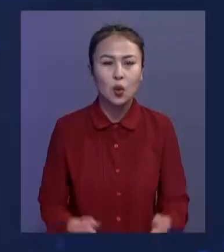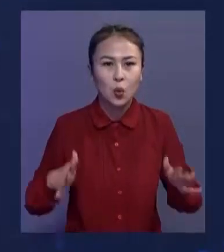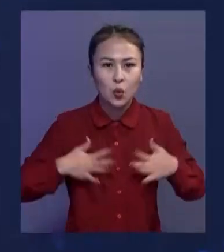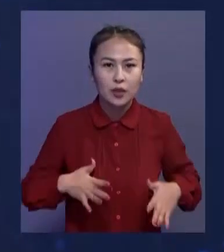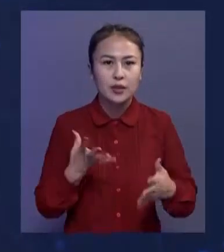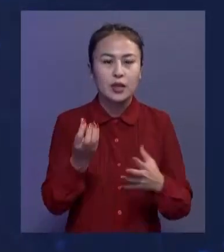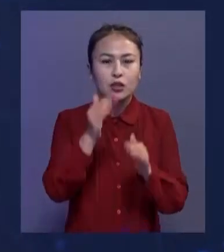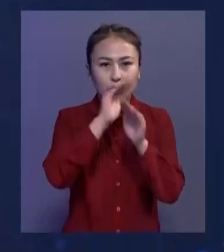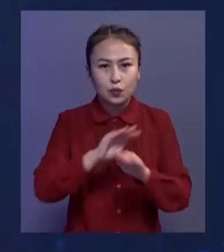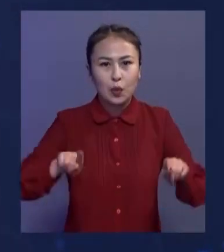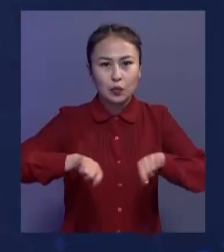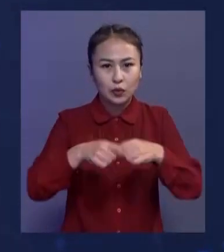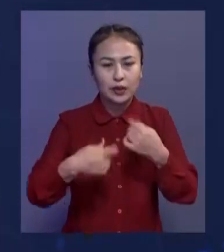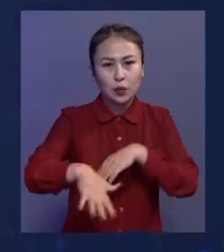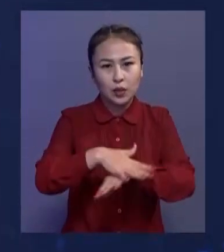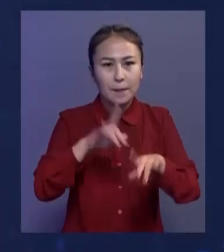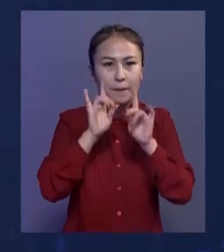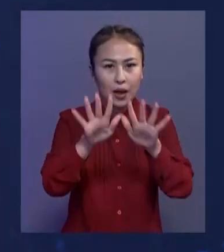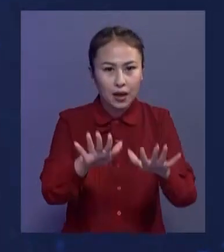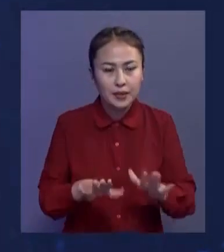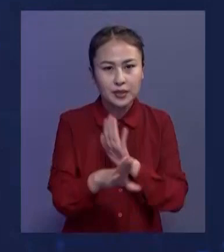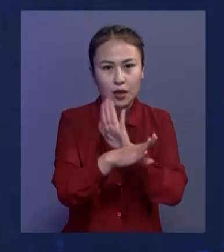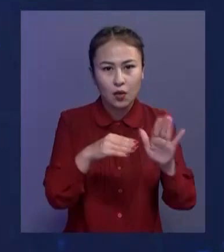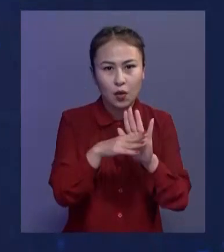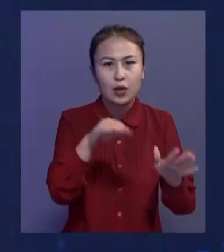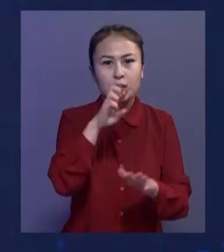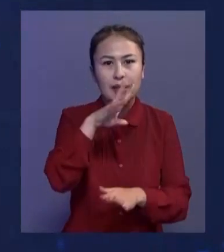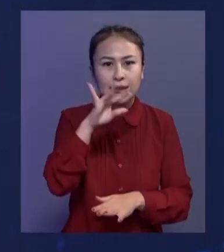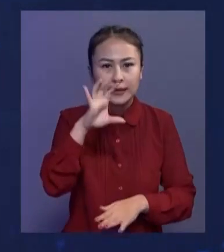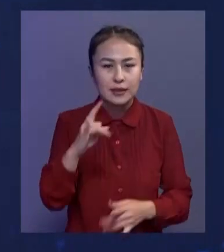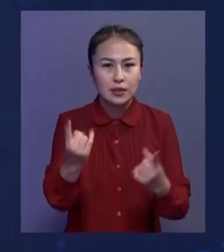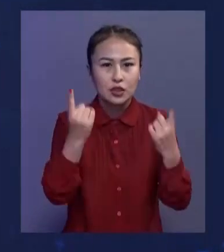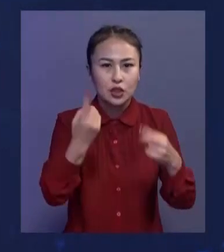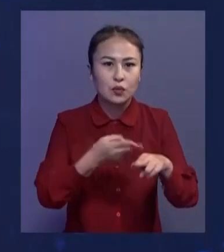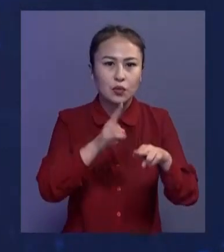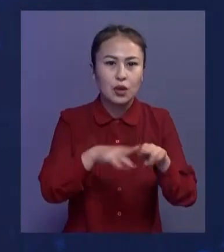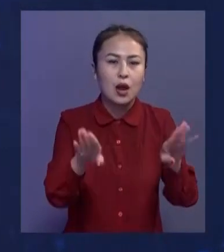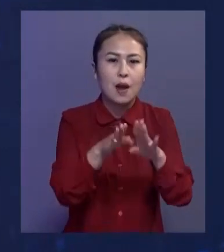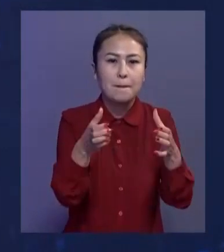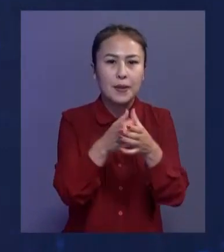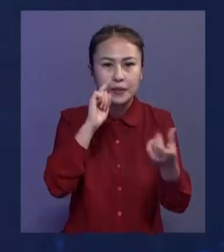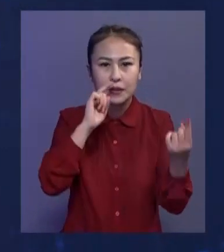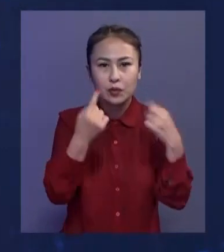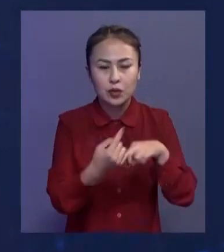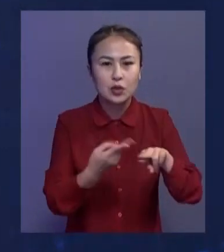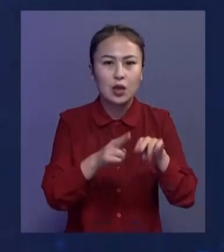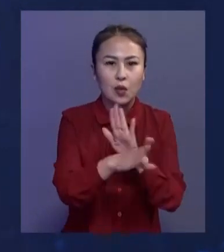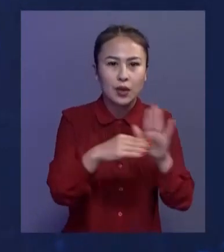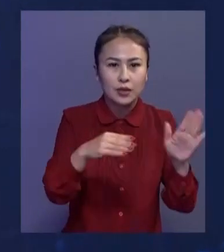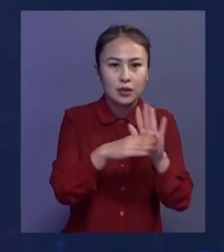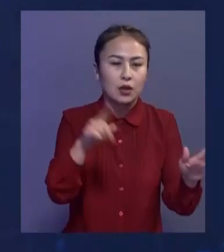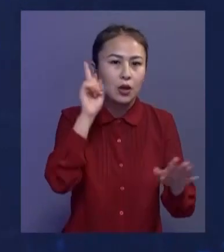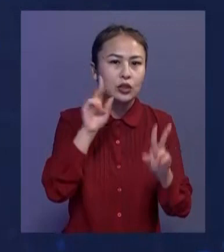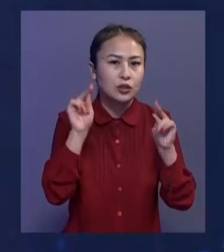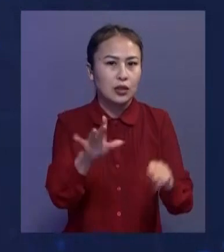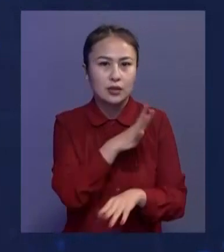Грузияда тағы тыныштық бұзылды. Елде өткен парламенттік сайлауға байланысты Тбилисиде ірі шеру өтіп жатыр. Оппозиция өкілдерінің айтуынша сайлау әділ